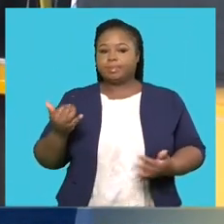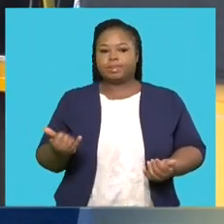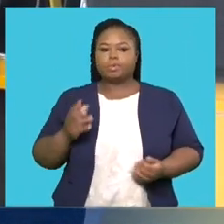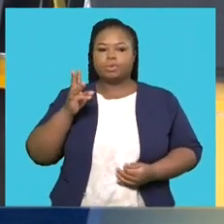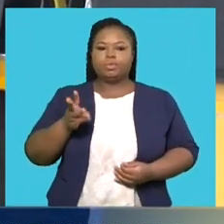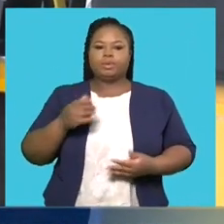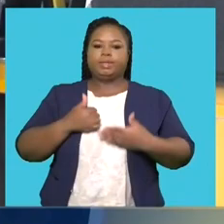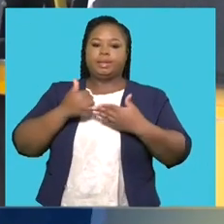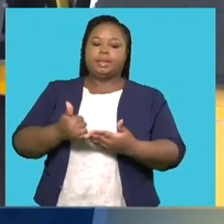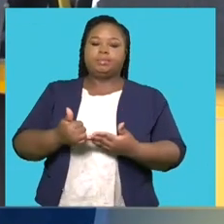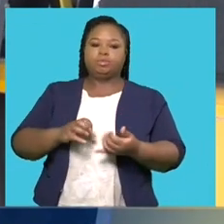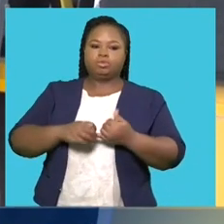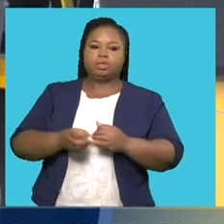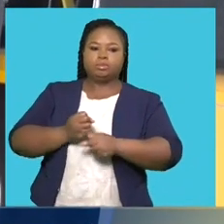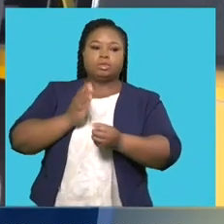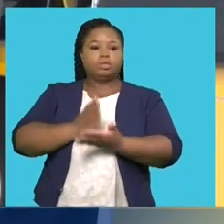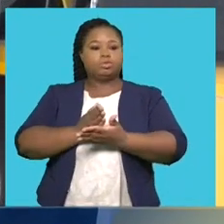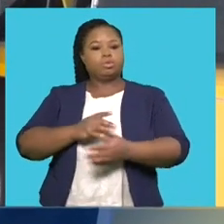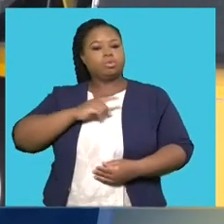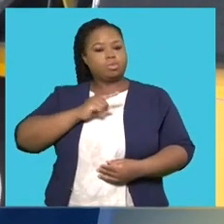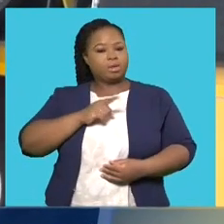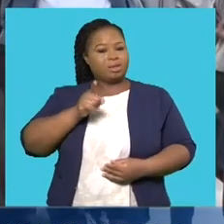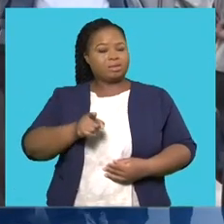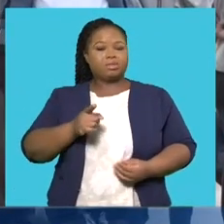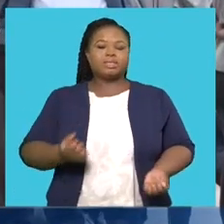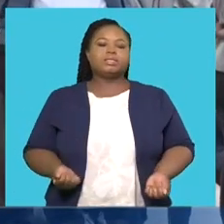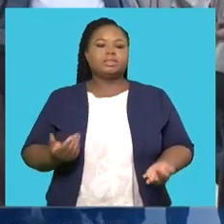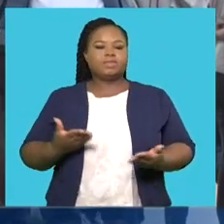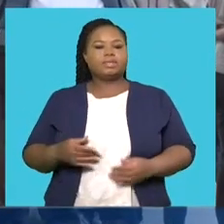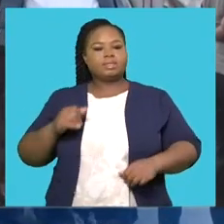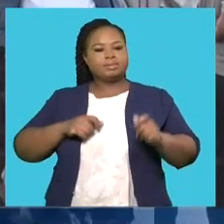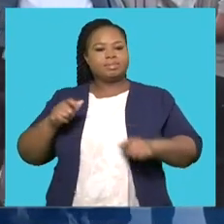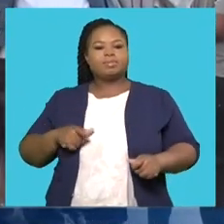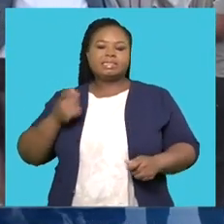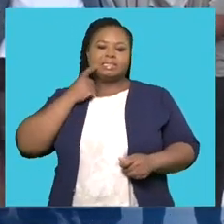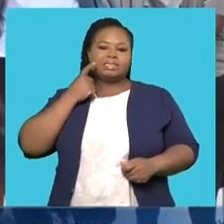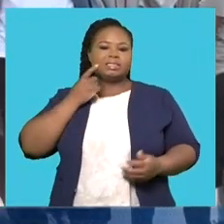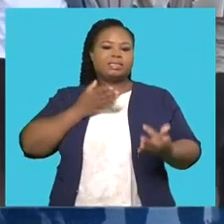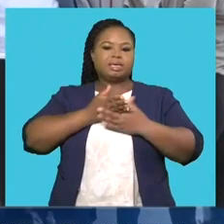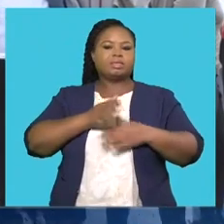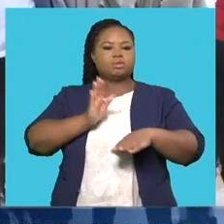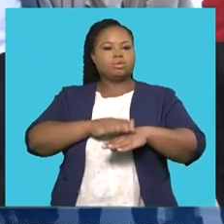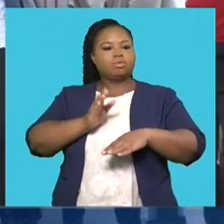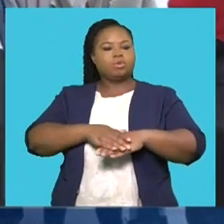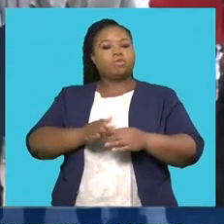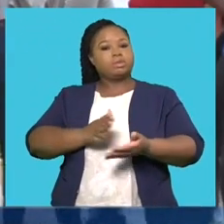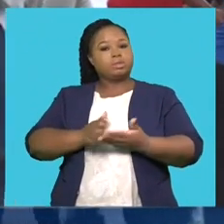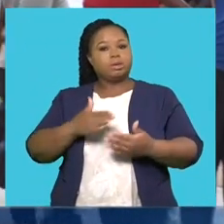kunceda ukwehlisa uxinzelelo njengoba siza kunikeza iinkonzo ezifana nokuhlaziywa kweempepha